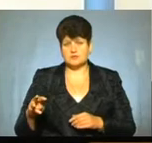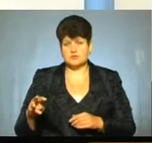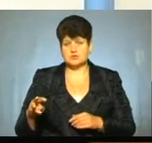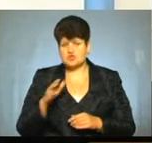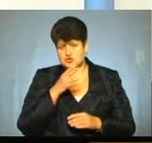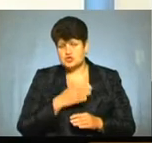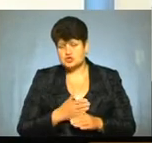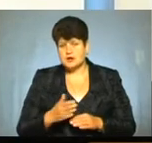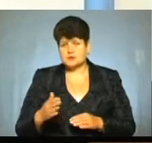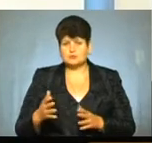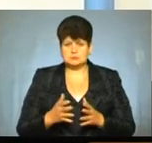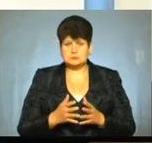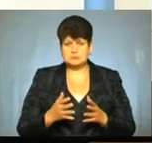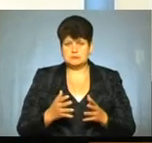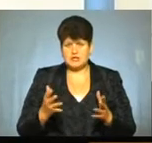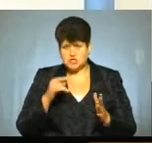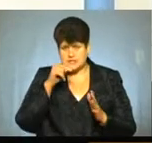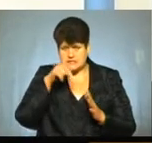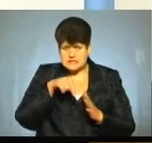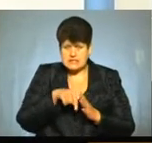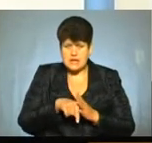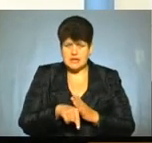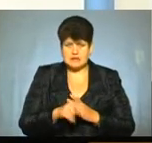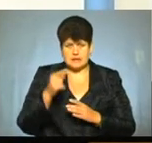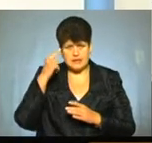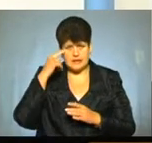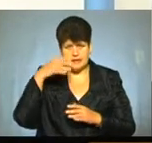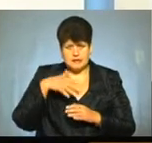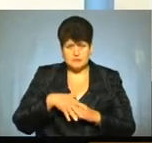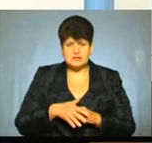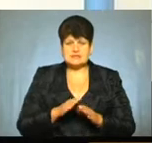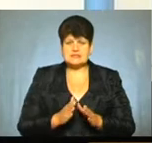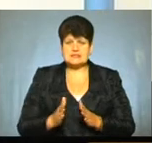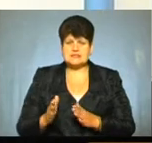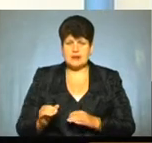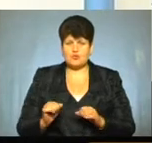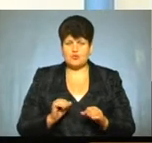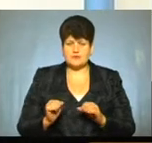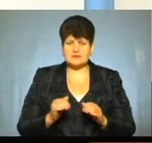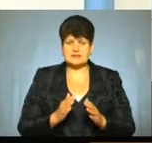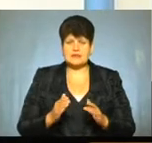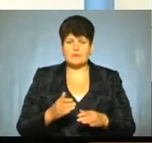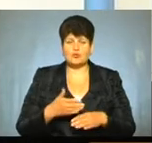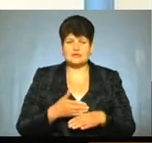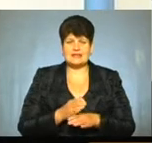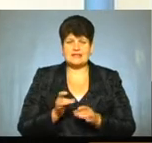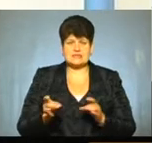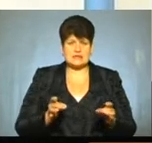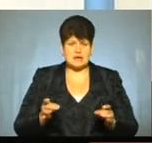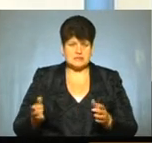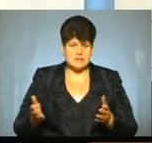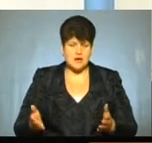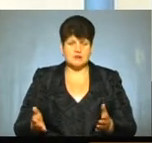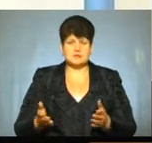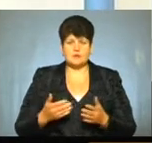все ж таки вже більше заглиблюючись в систему управління і тим більше систему децентралізації,